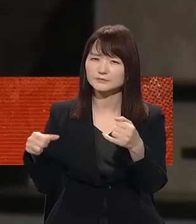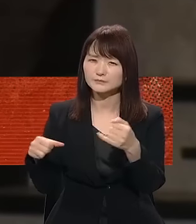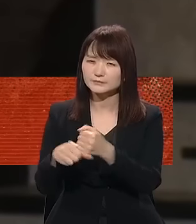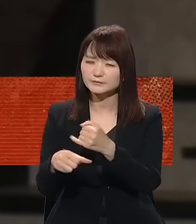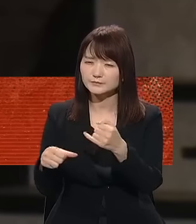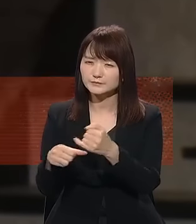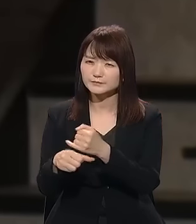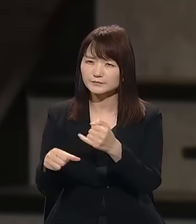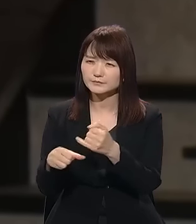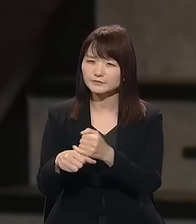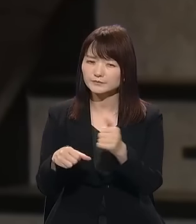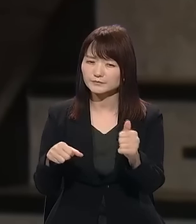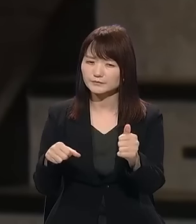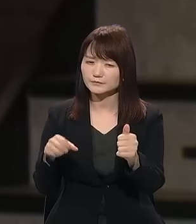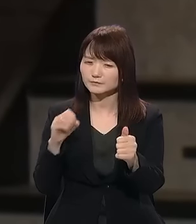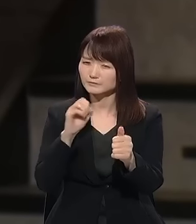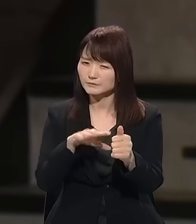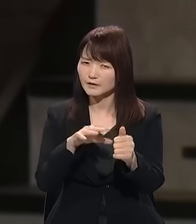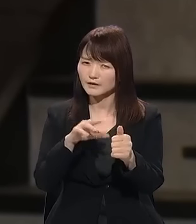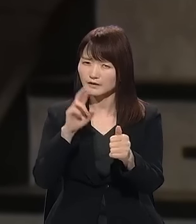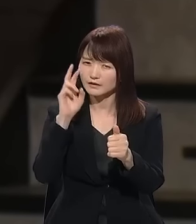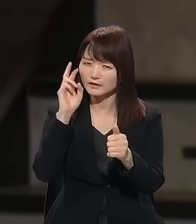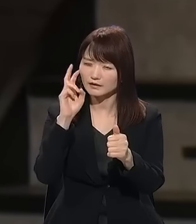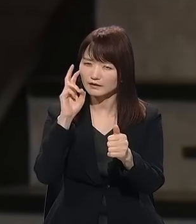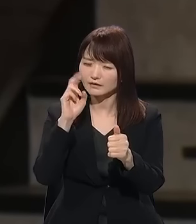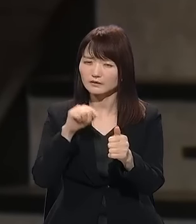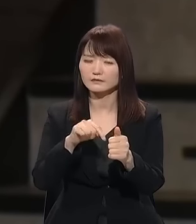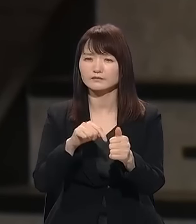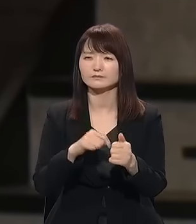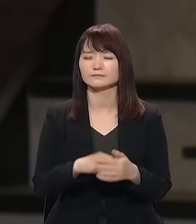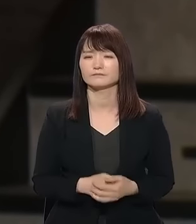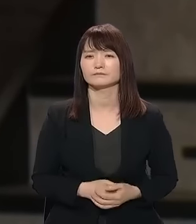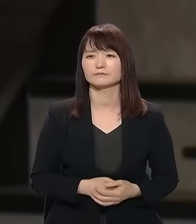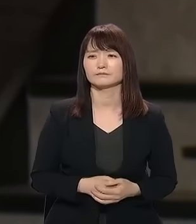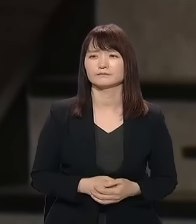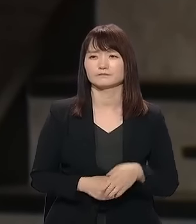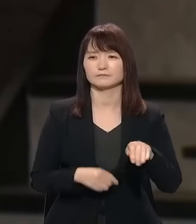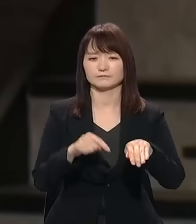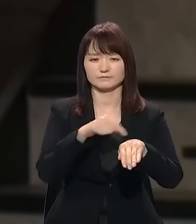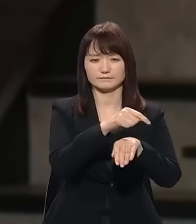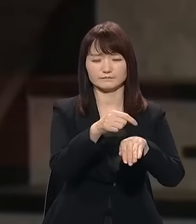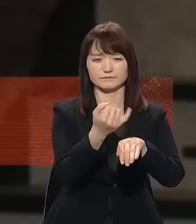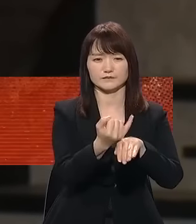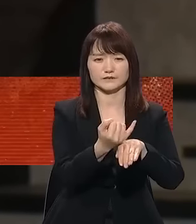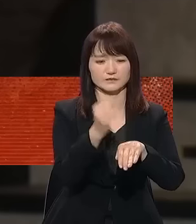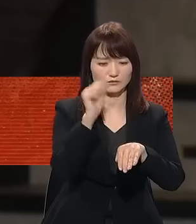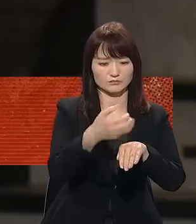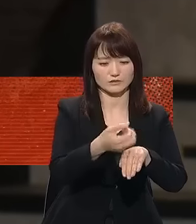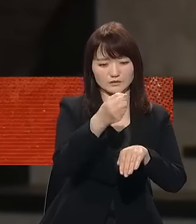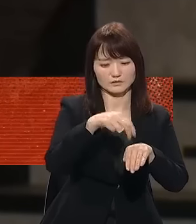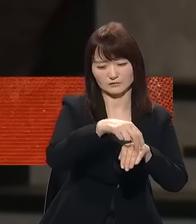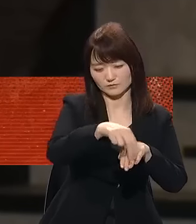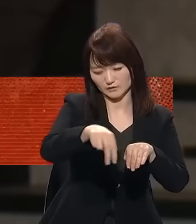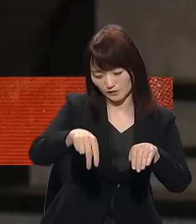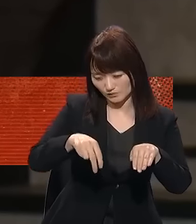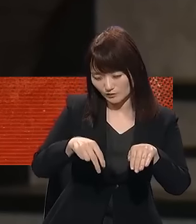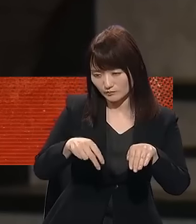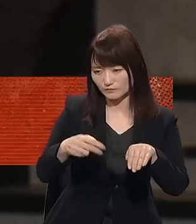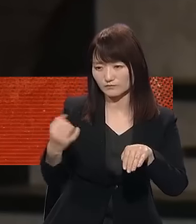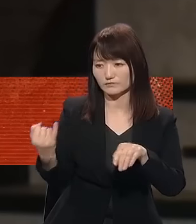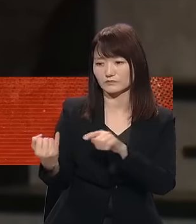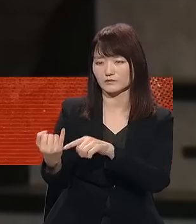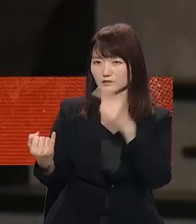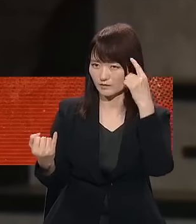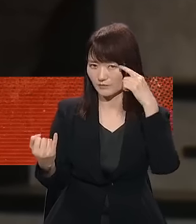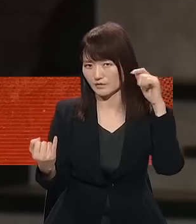것에 대해서 저 남성에게 얘기를 하는 것이 아닌가라는 생각이 들어서 차 안에 있던 둥기 들고 나서 그 여성을